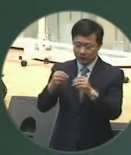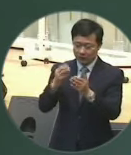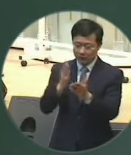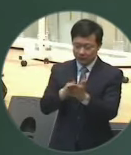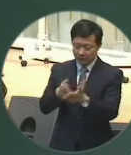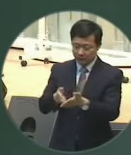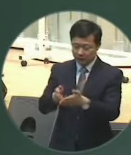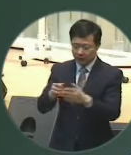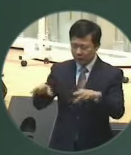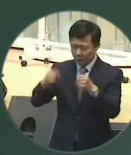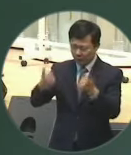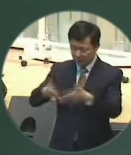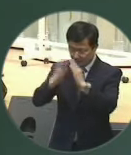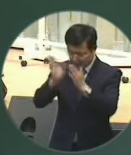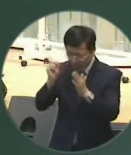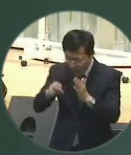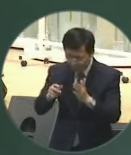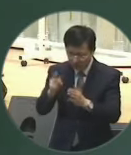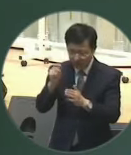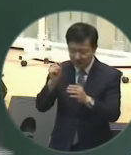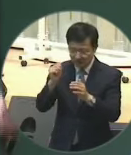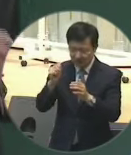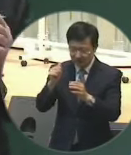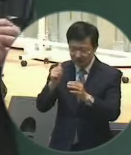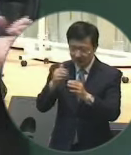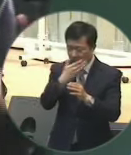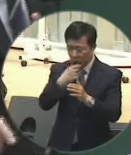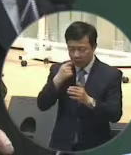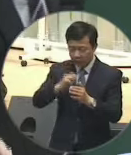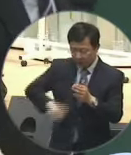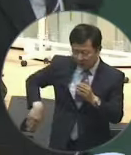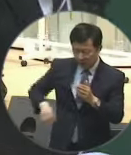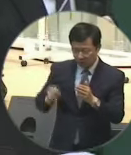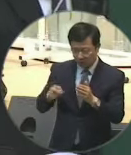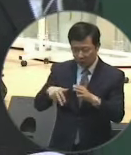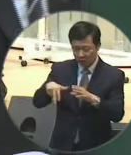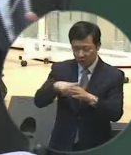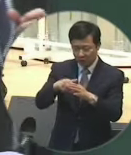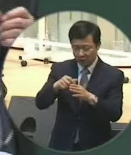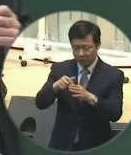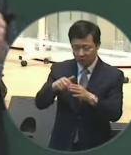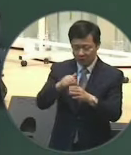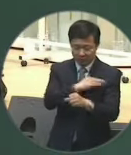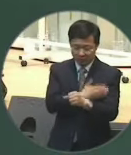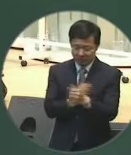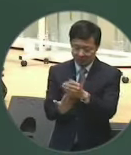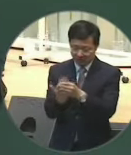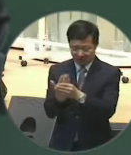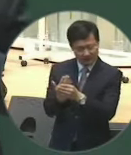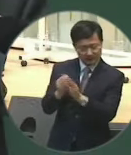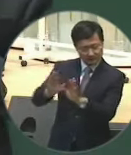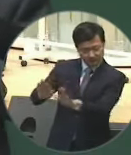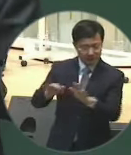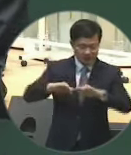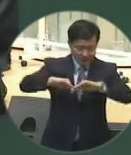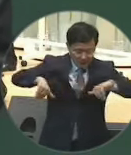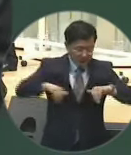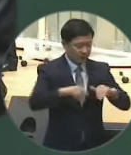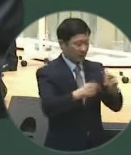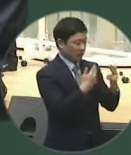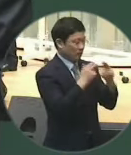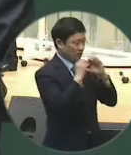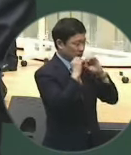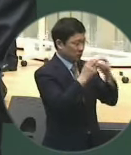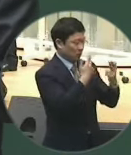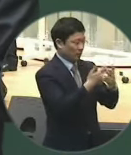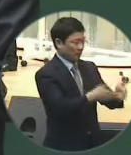있다 이거. There is a chance that you will stop preaching the gospel, the evangelism movement comes to an end, and then we stop the evangelism. 예, 그때를 대비한